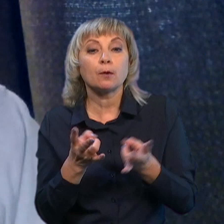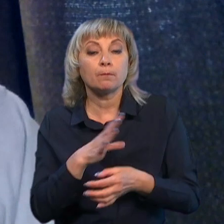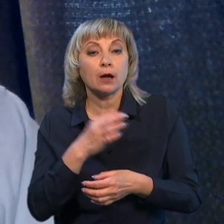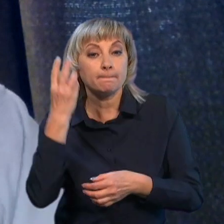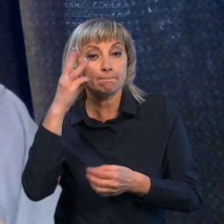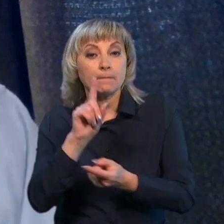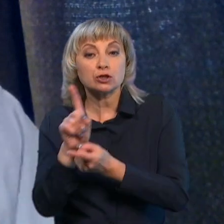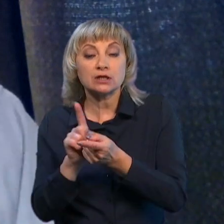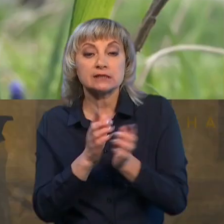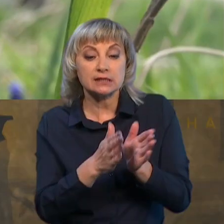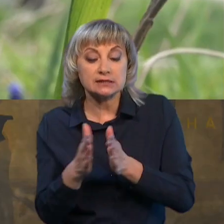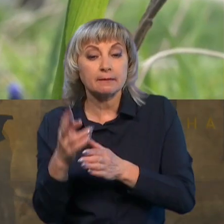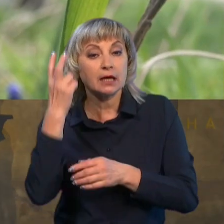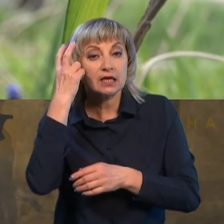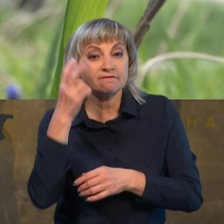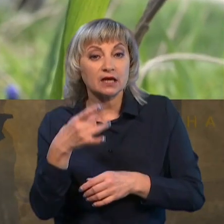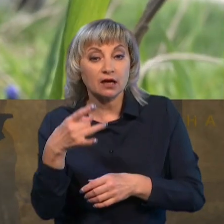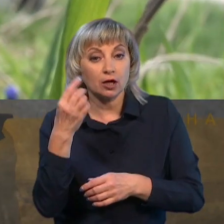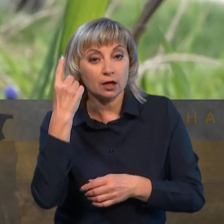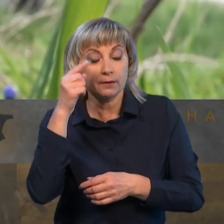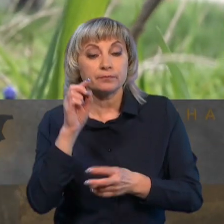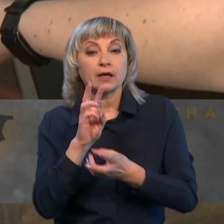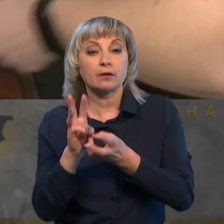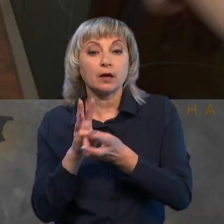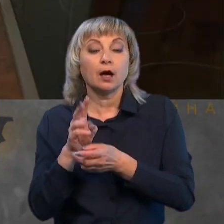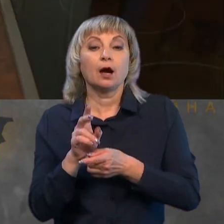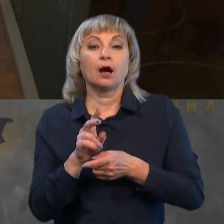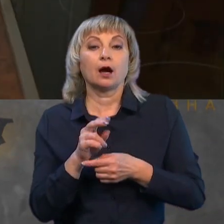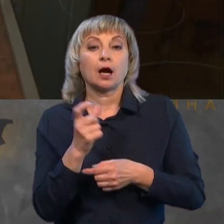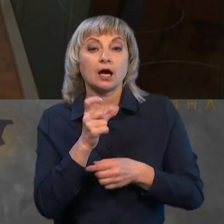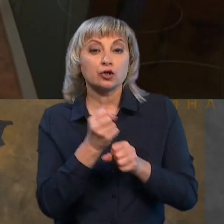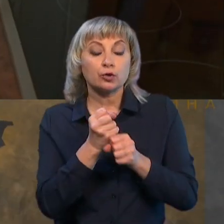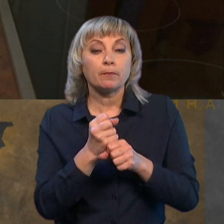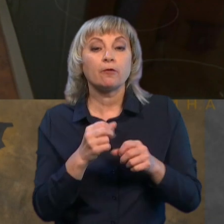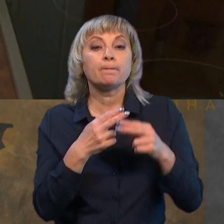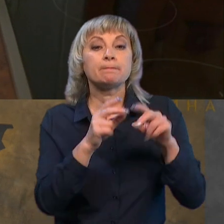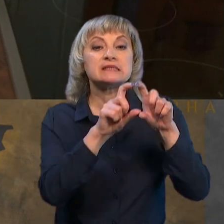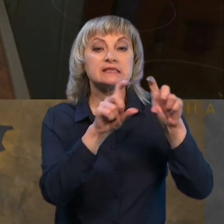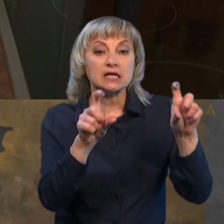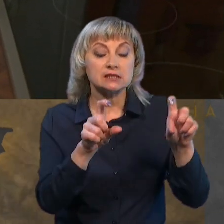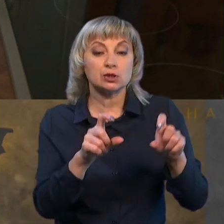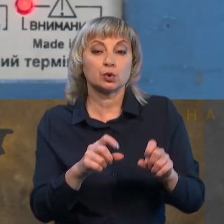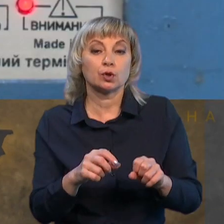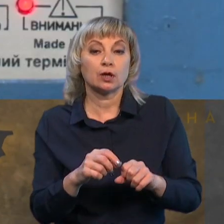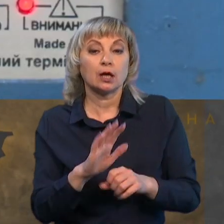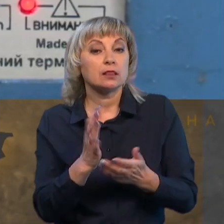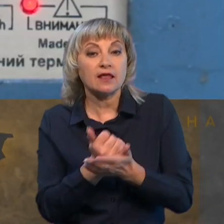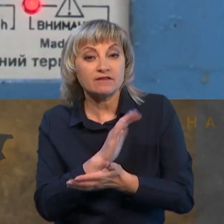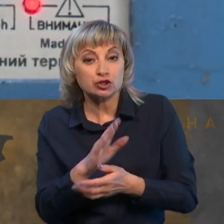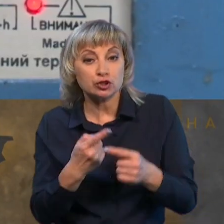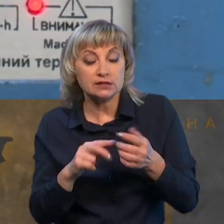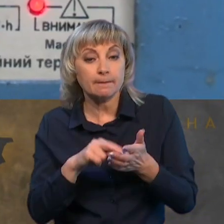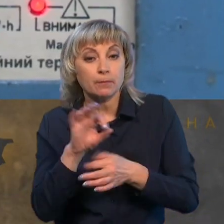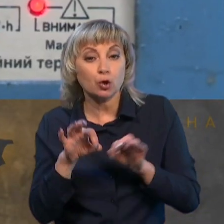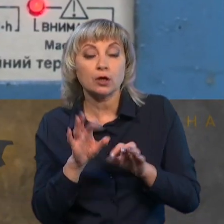модернізувати систему. Тобто, київський регіон модернізували, харківський готувався робити там також підстанцію. Ну, вони, скажімо так, не вийшли на цей проект, не